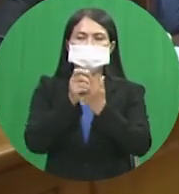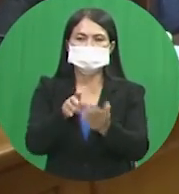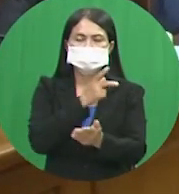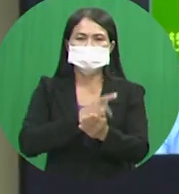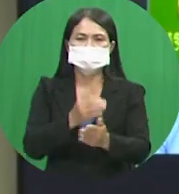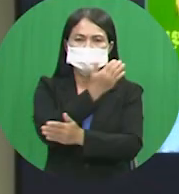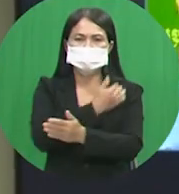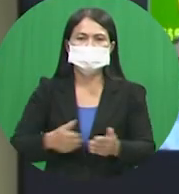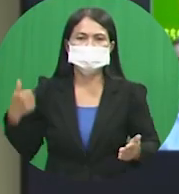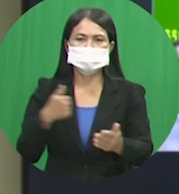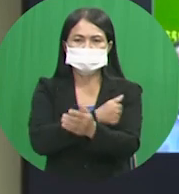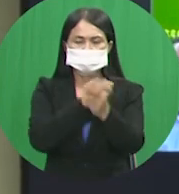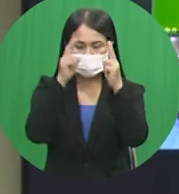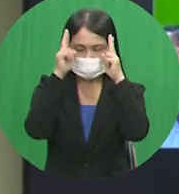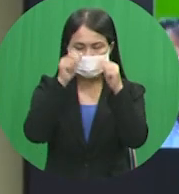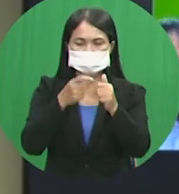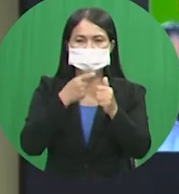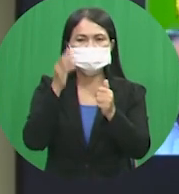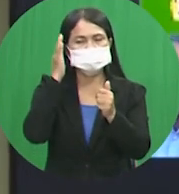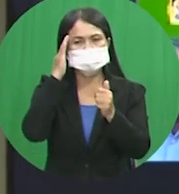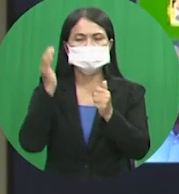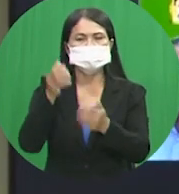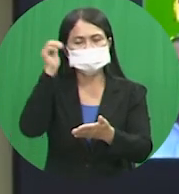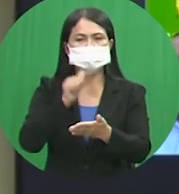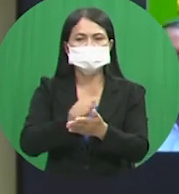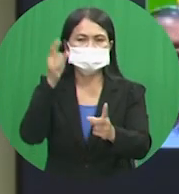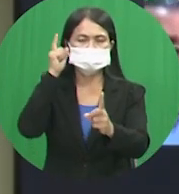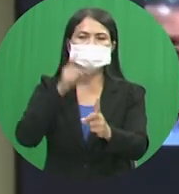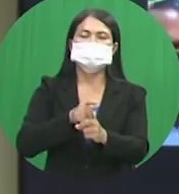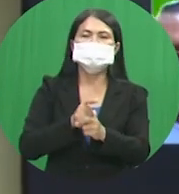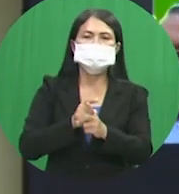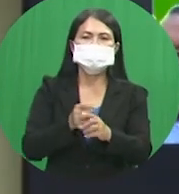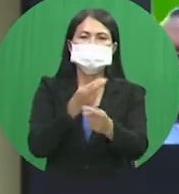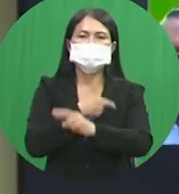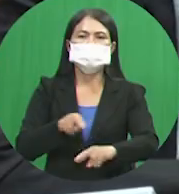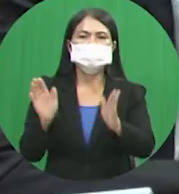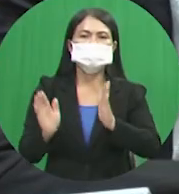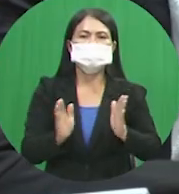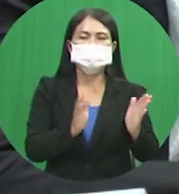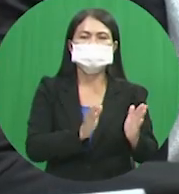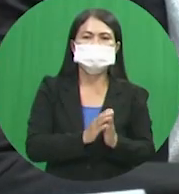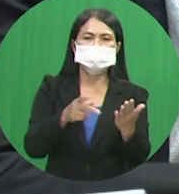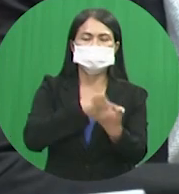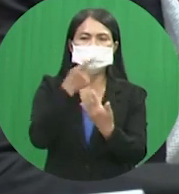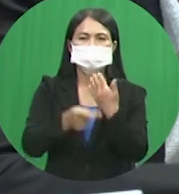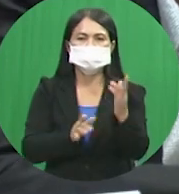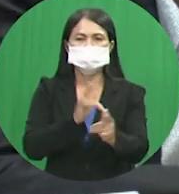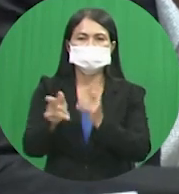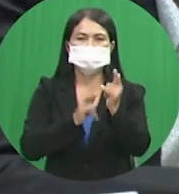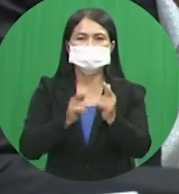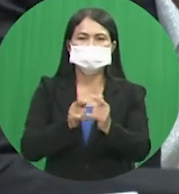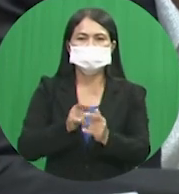ម្ដេចតេជោហ៊ុនសែនបានជ្រាបនិងសម្រាប់ជាគោលការណ៍ក្នុងការត្រៀមរៀបចំកម្មវិធីប្រកួត